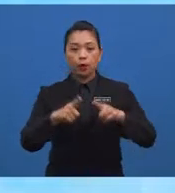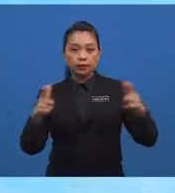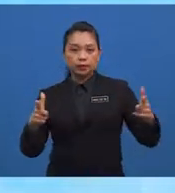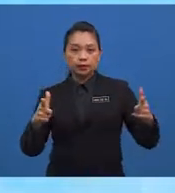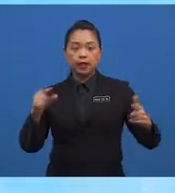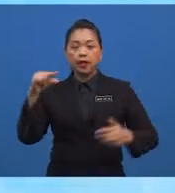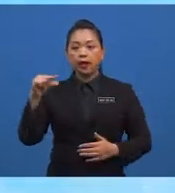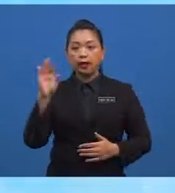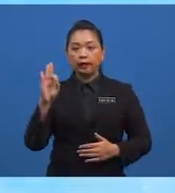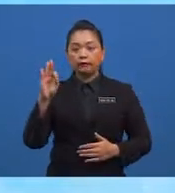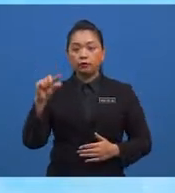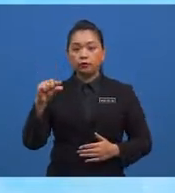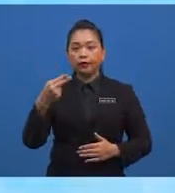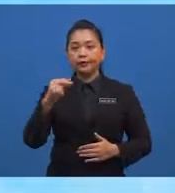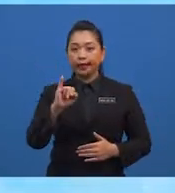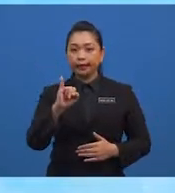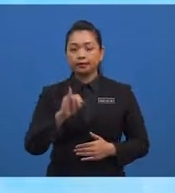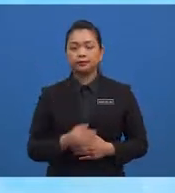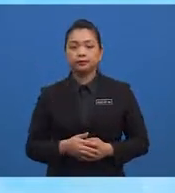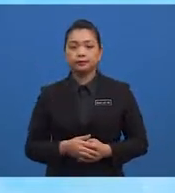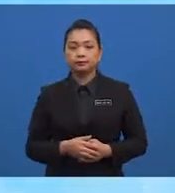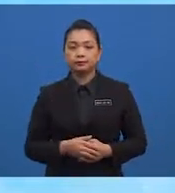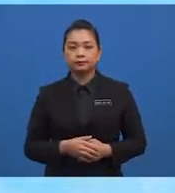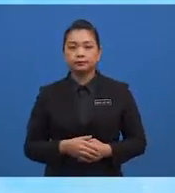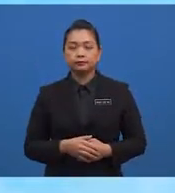tolak luas FGHI.